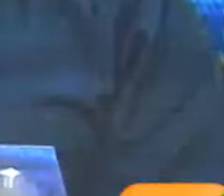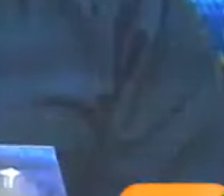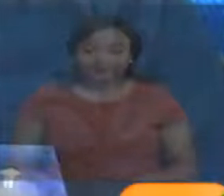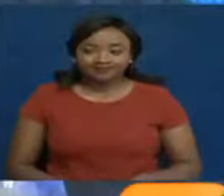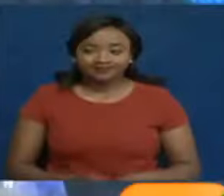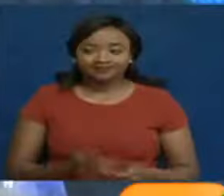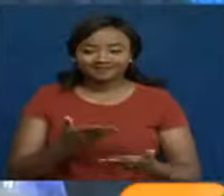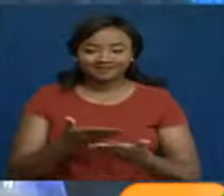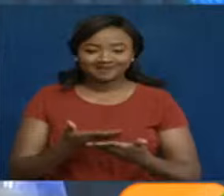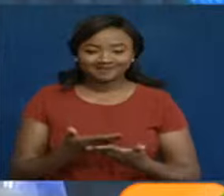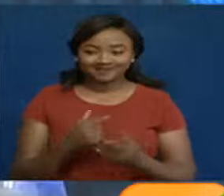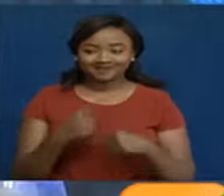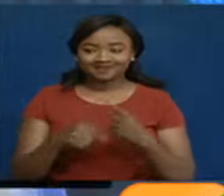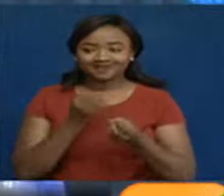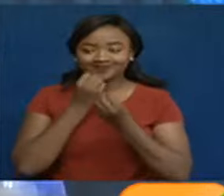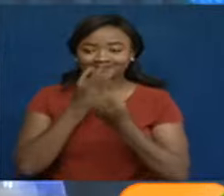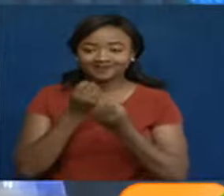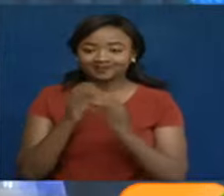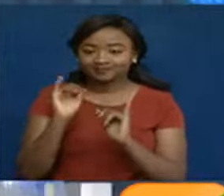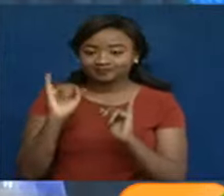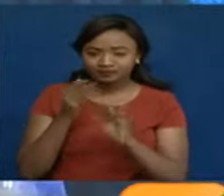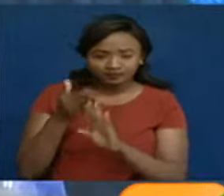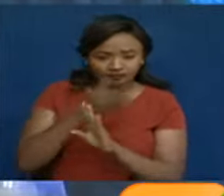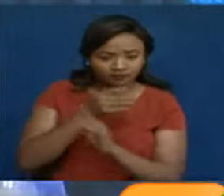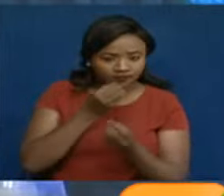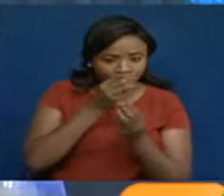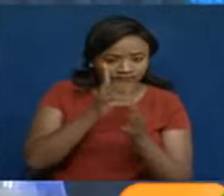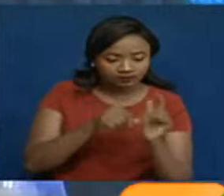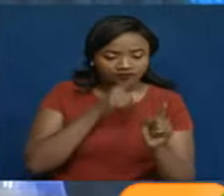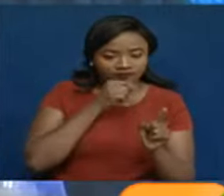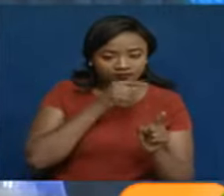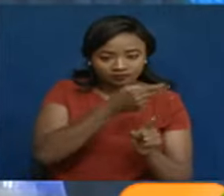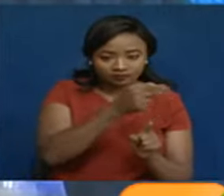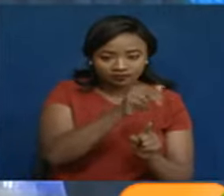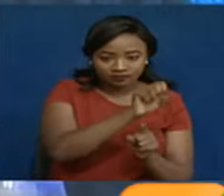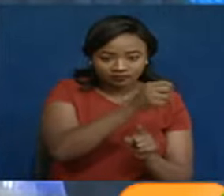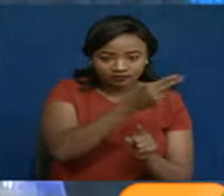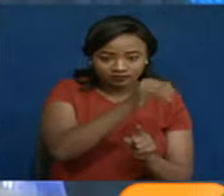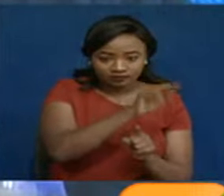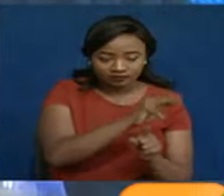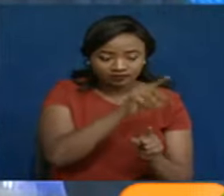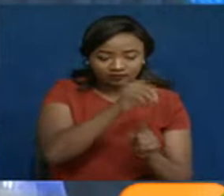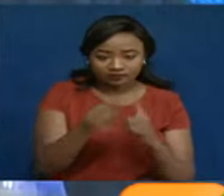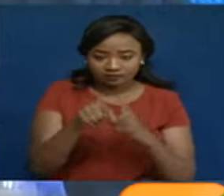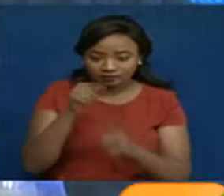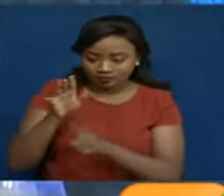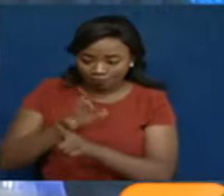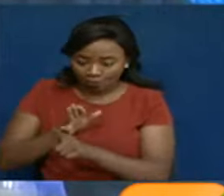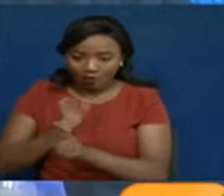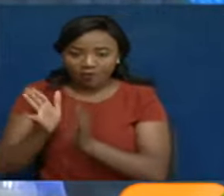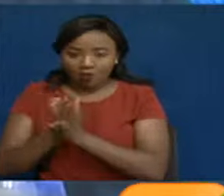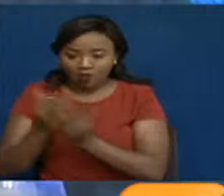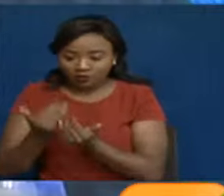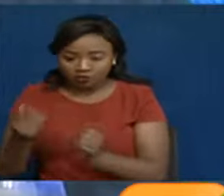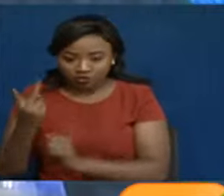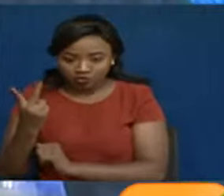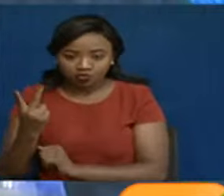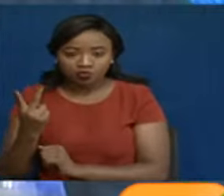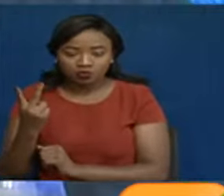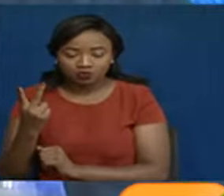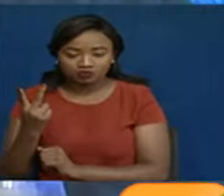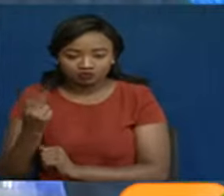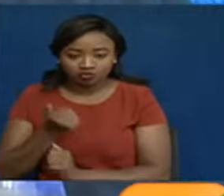Karibu tena, na sasa tuangalie taarifa hiyo tuliyoipa kipaumbele, ambapo mshukiwa mauaji ya mama na binti wawili mtaani Isili, Hashim Dagane, sasa anachunguzwa